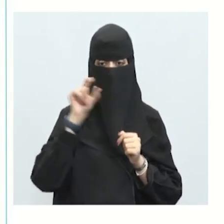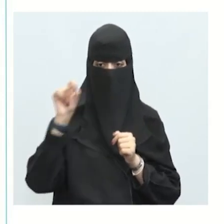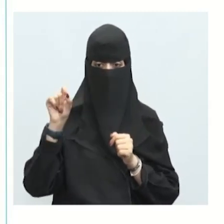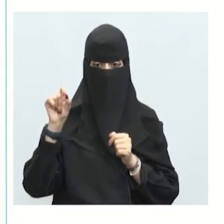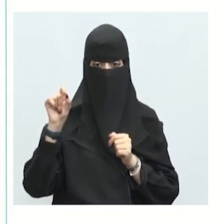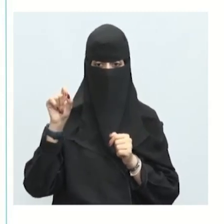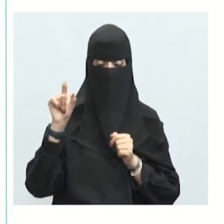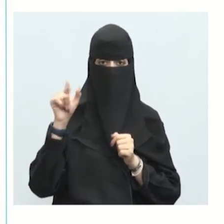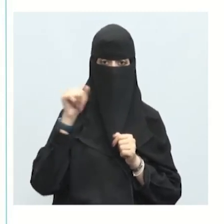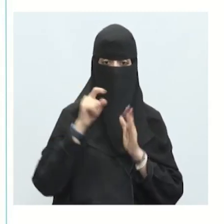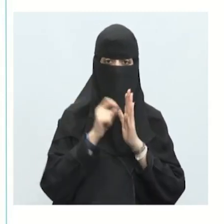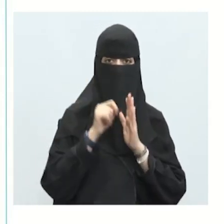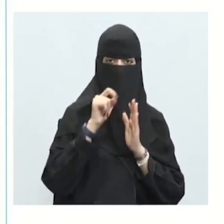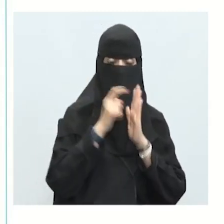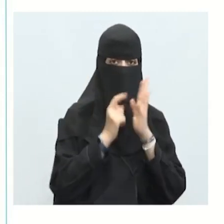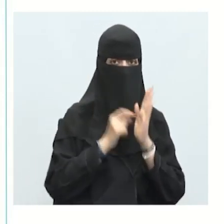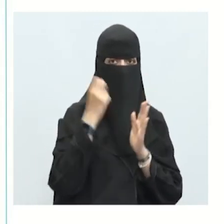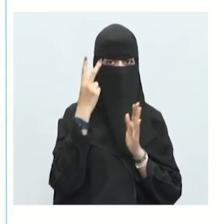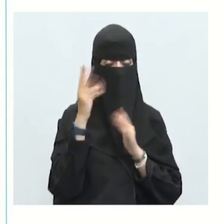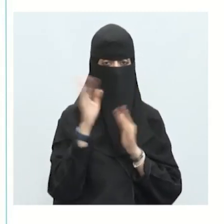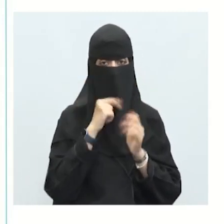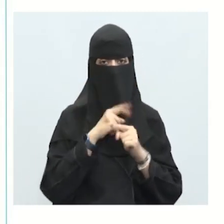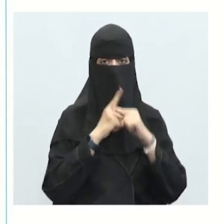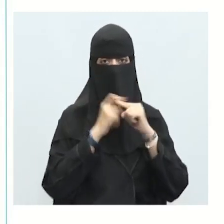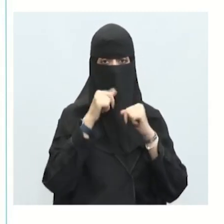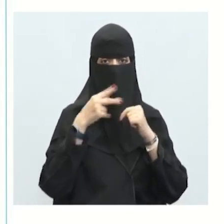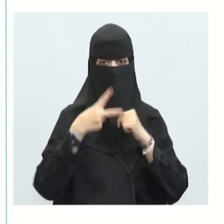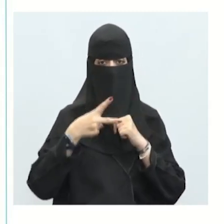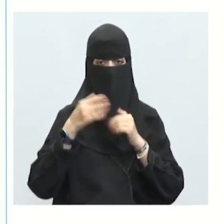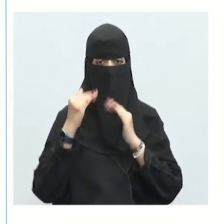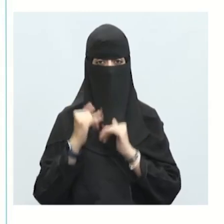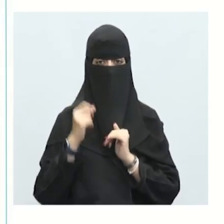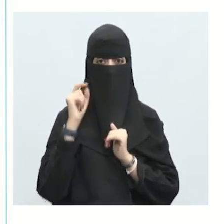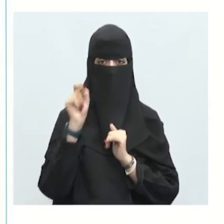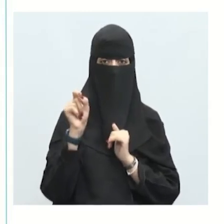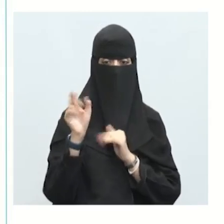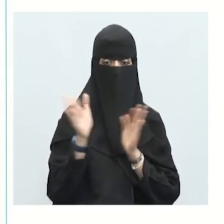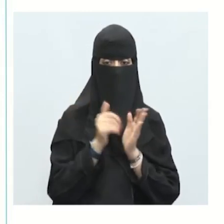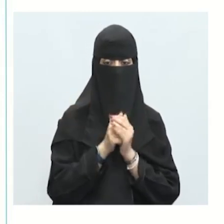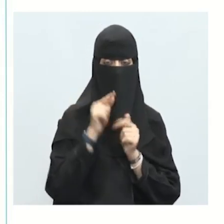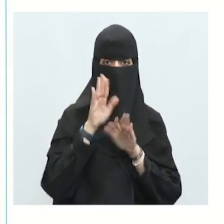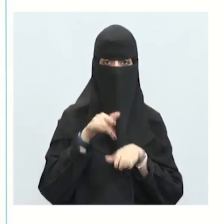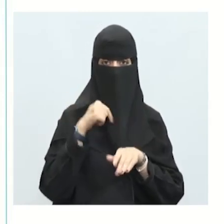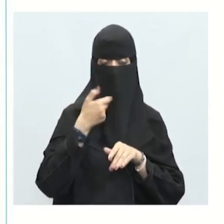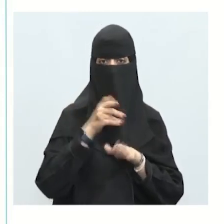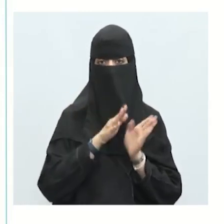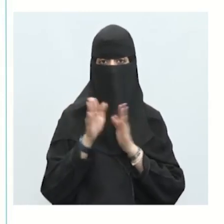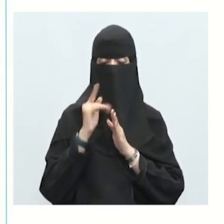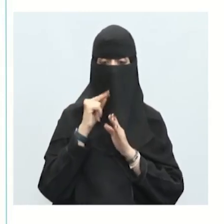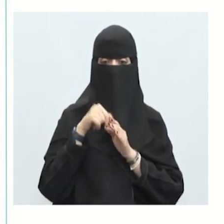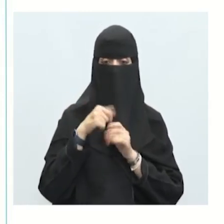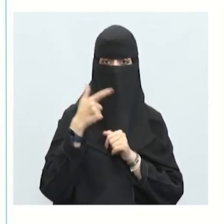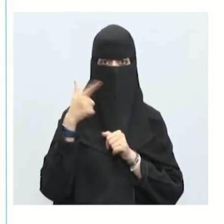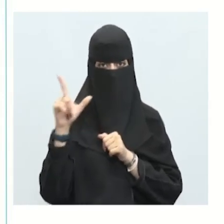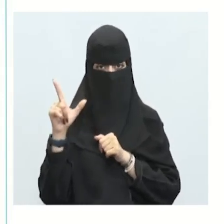نسميه الشرط الاخر اللي هو نقول فيه اكس اصغر من الصفر اذا كان ترو